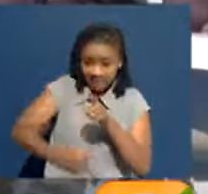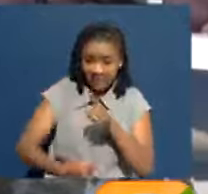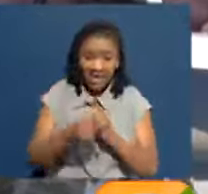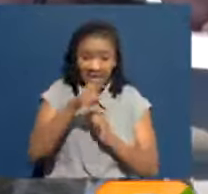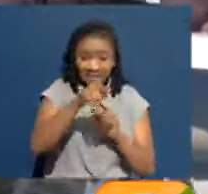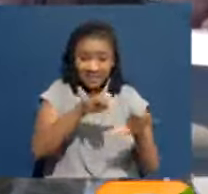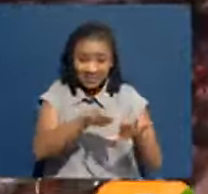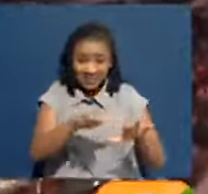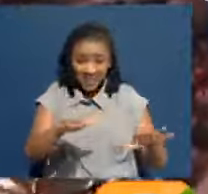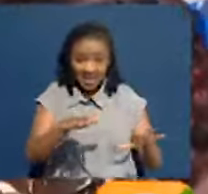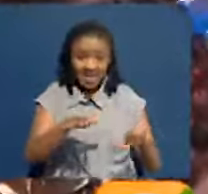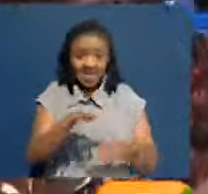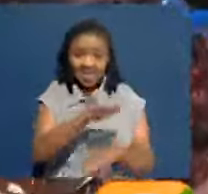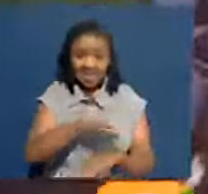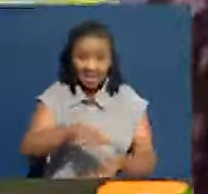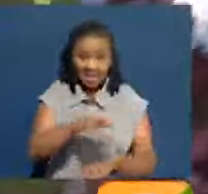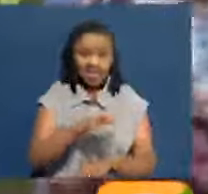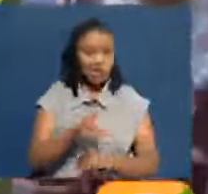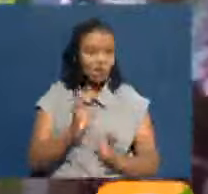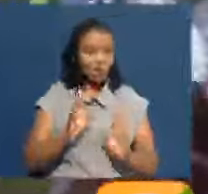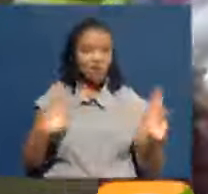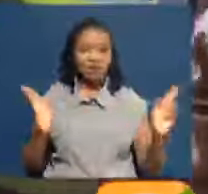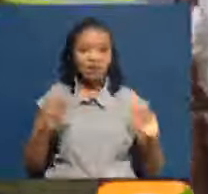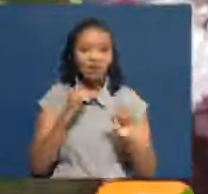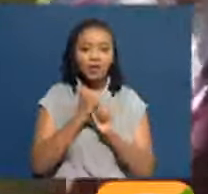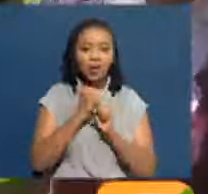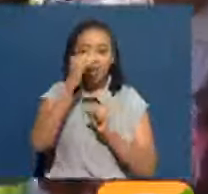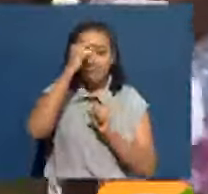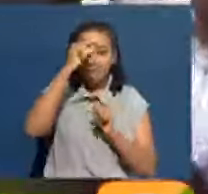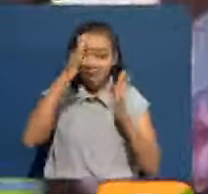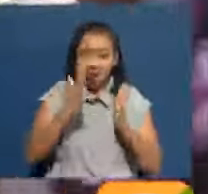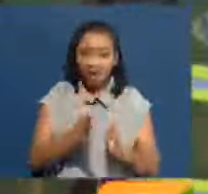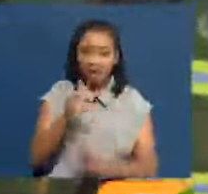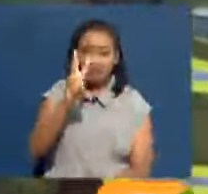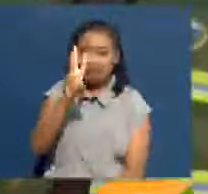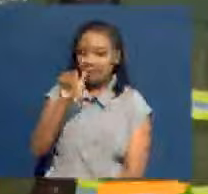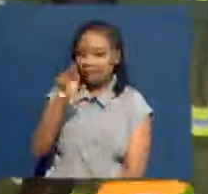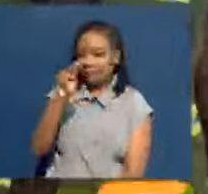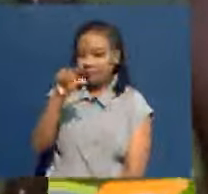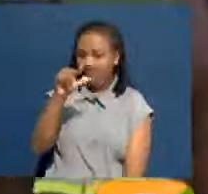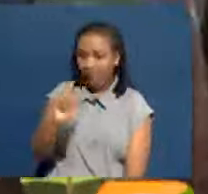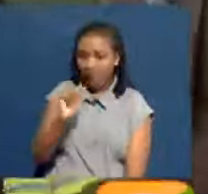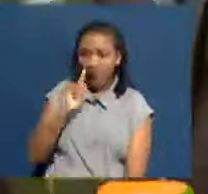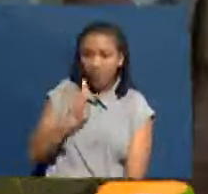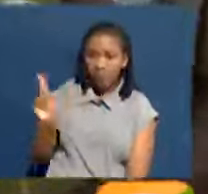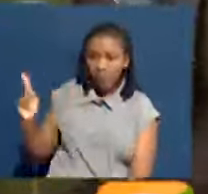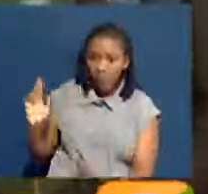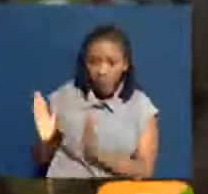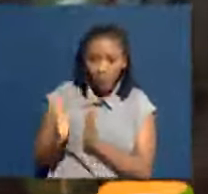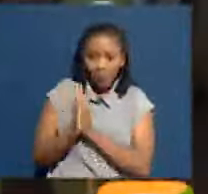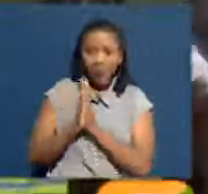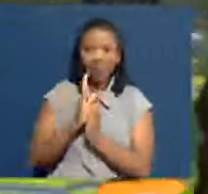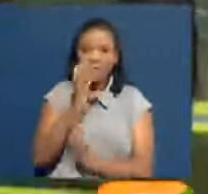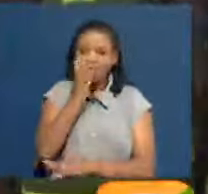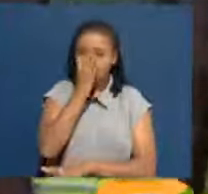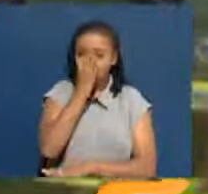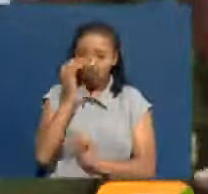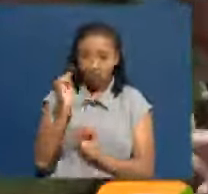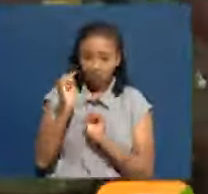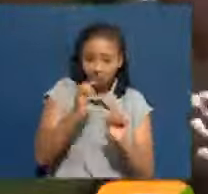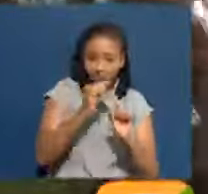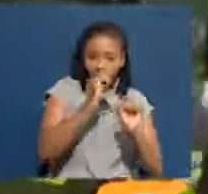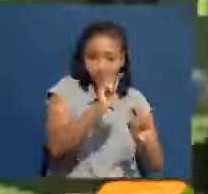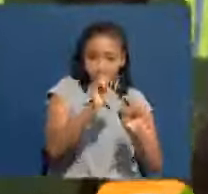itakuwa imekuwa tayari. Gavana wa Homa Bay Gladys Wanga, ambaye aliandamana na Rais Ruto katika ziara yake ya maendeleo Homa